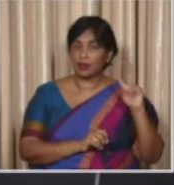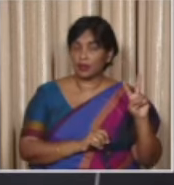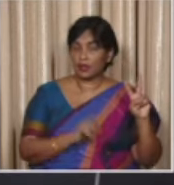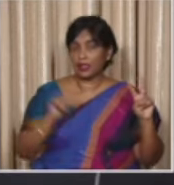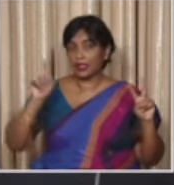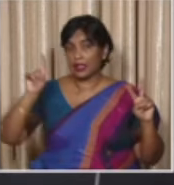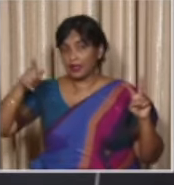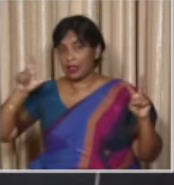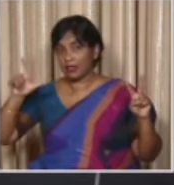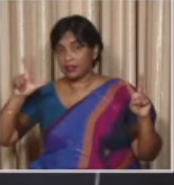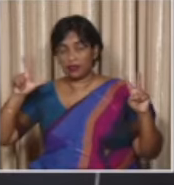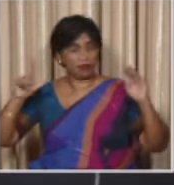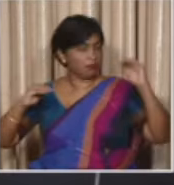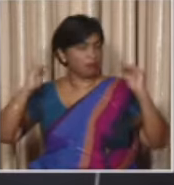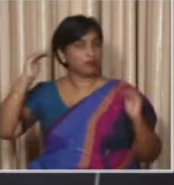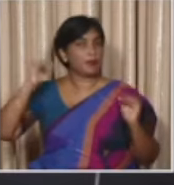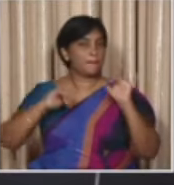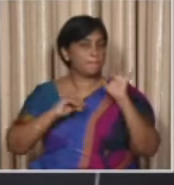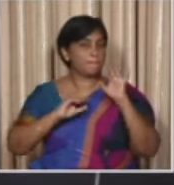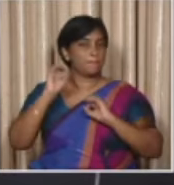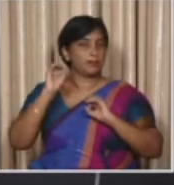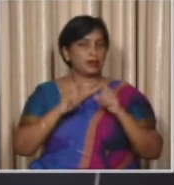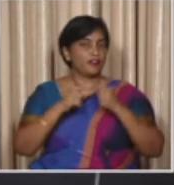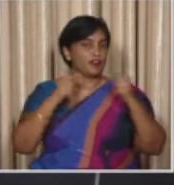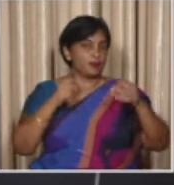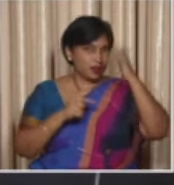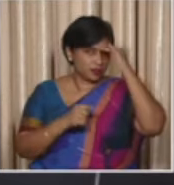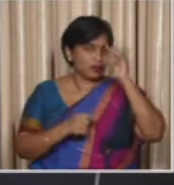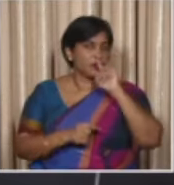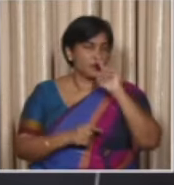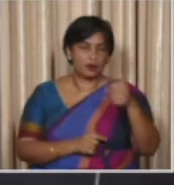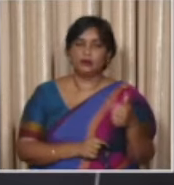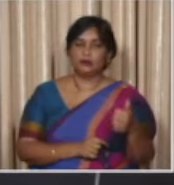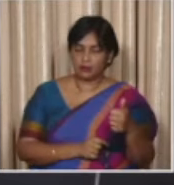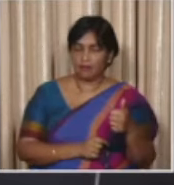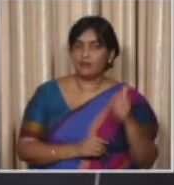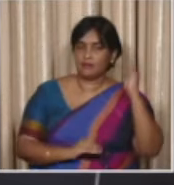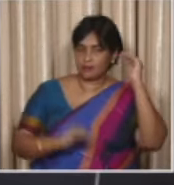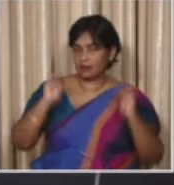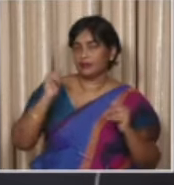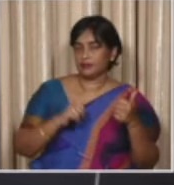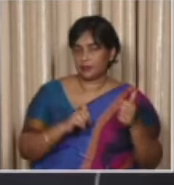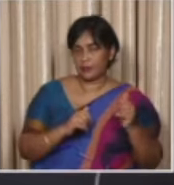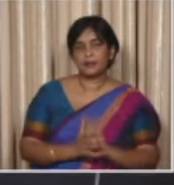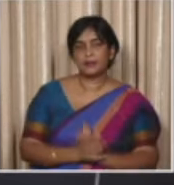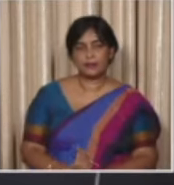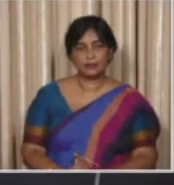107 පරතරය තමයි 115 මේ විපක්ෂ නායකතුමා කිව්ව එක හරියි. පරතරය හරියි.